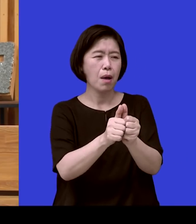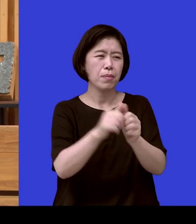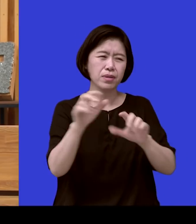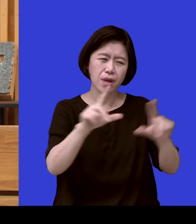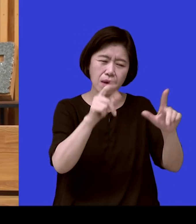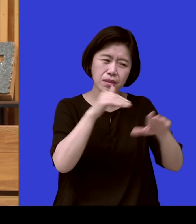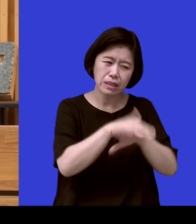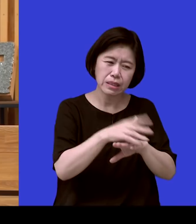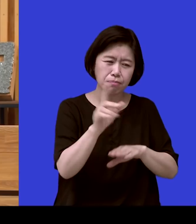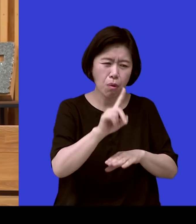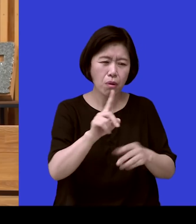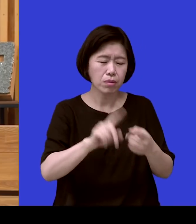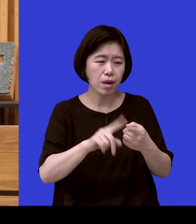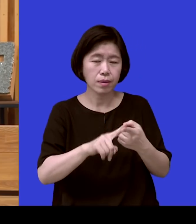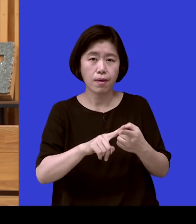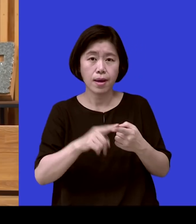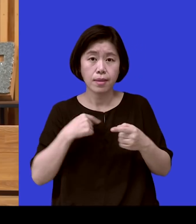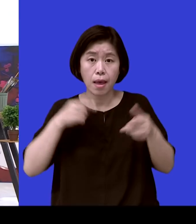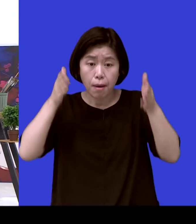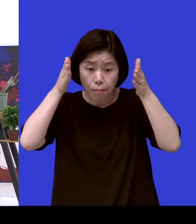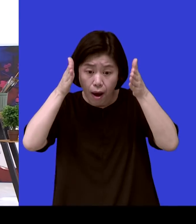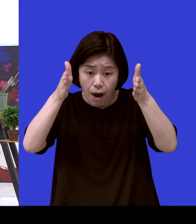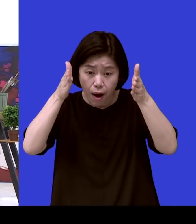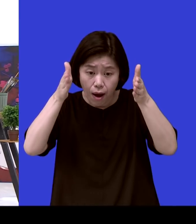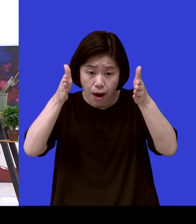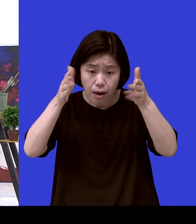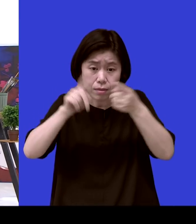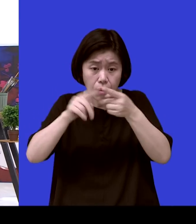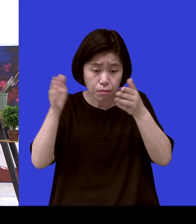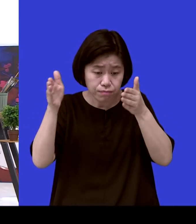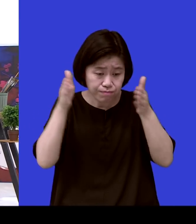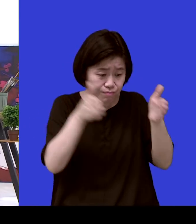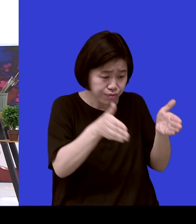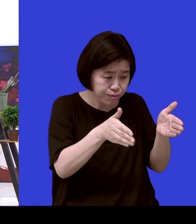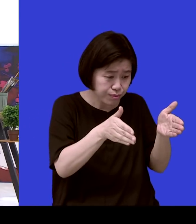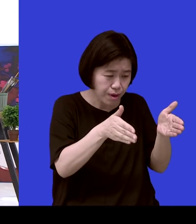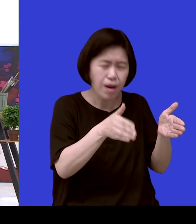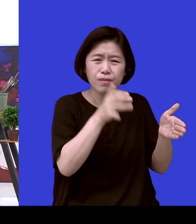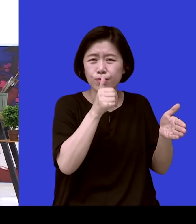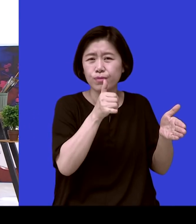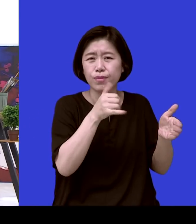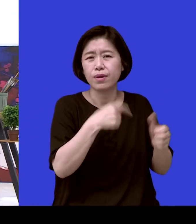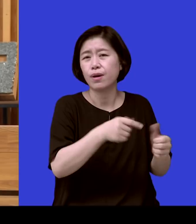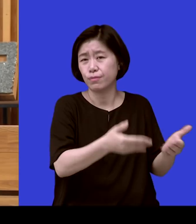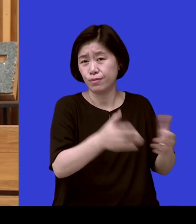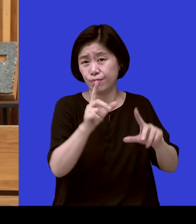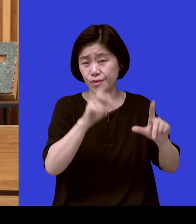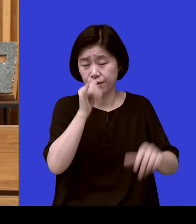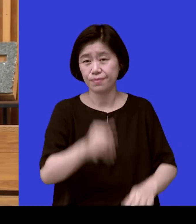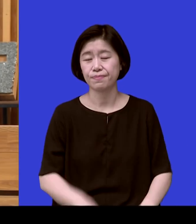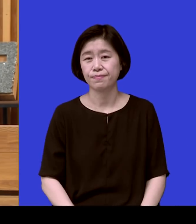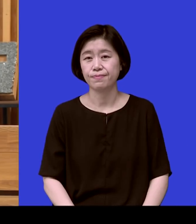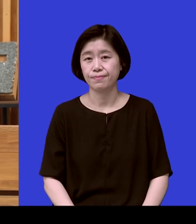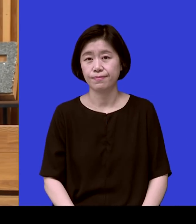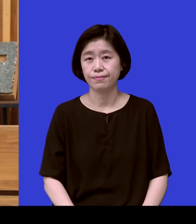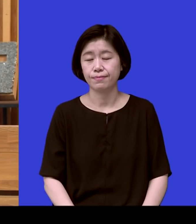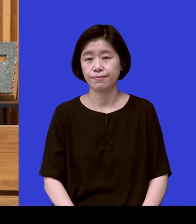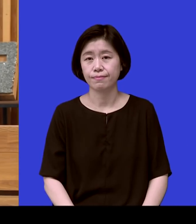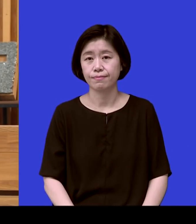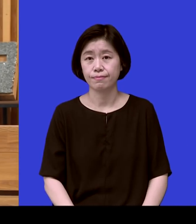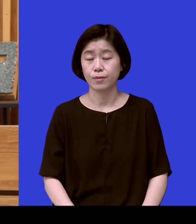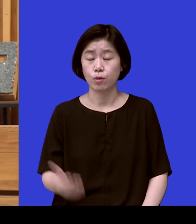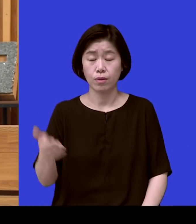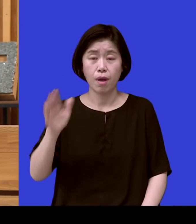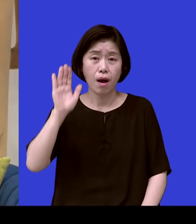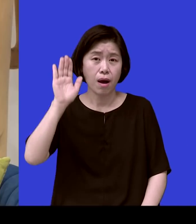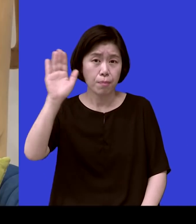세상의 틀에서 그 프레임에서 너도 그렇게 잘하라고 하고 있는 것이거든요. 근데 이제 앞으로는 우리가 전혀 경험해 보지 못한